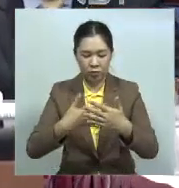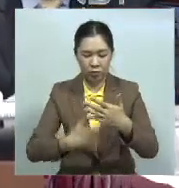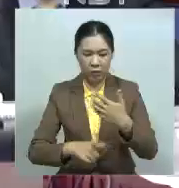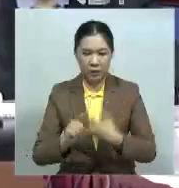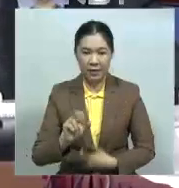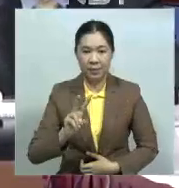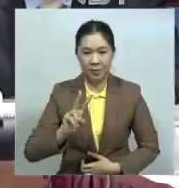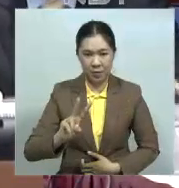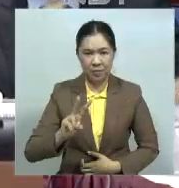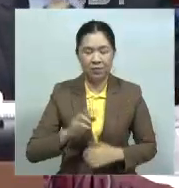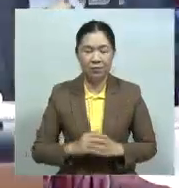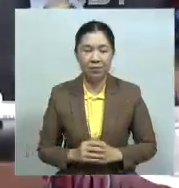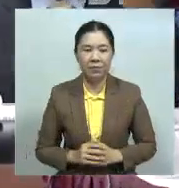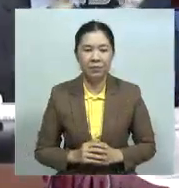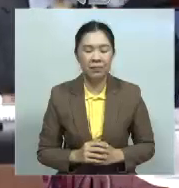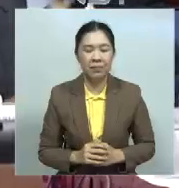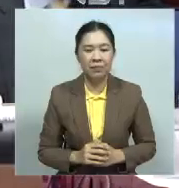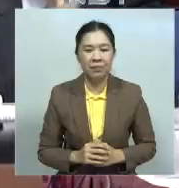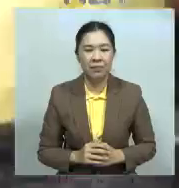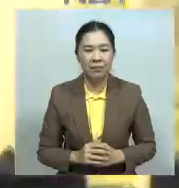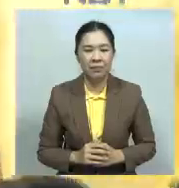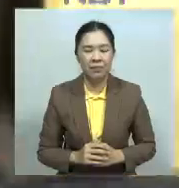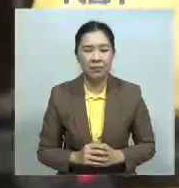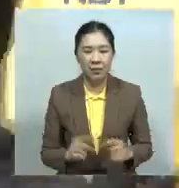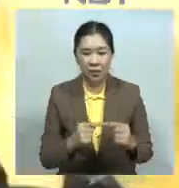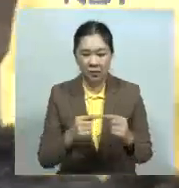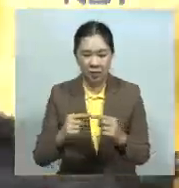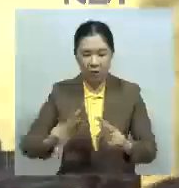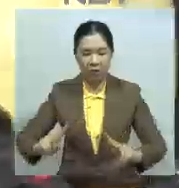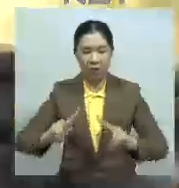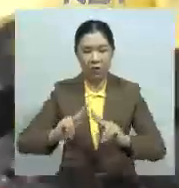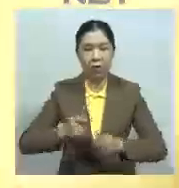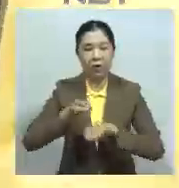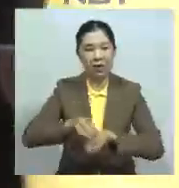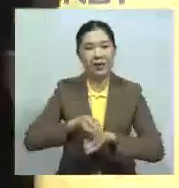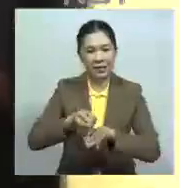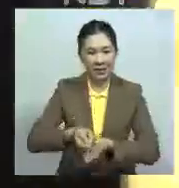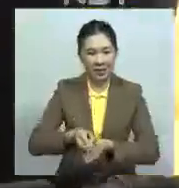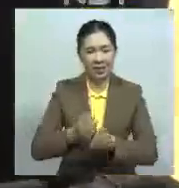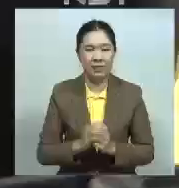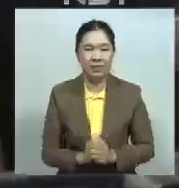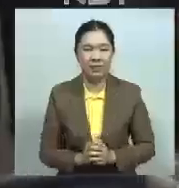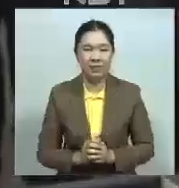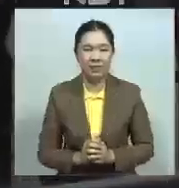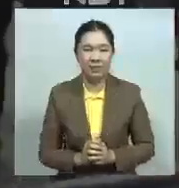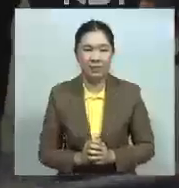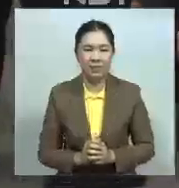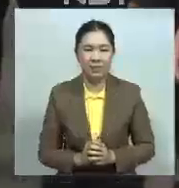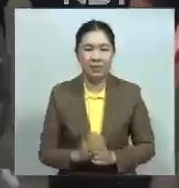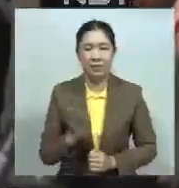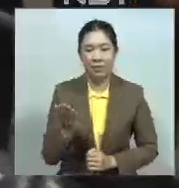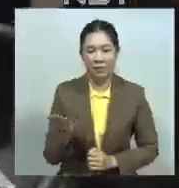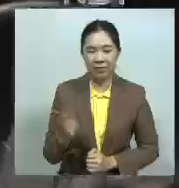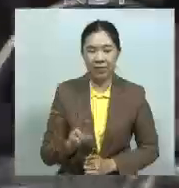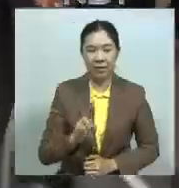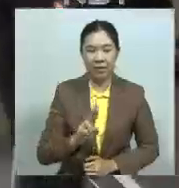ค่ะ ไปต่อกันที่กระทรวงเกษตรและสหกรณ์นะคะนายเฉลิมชัยศรีอ่อนรั